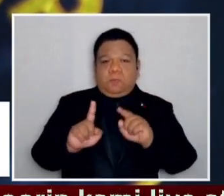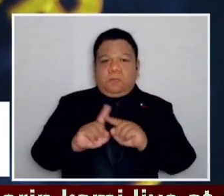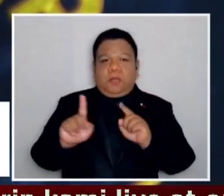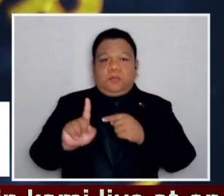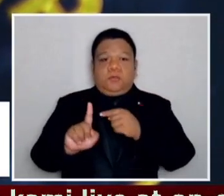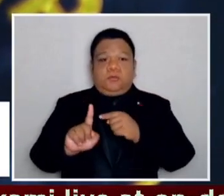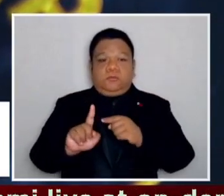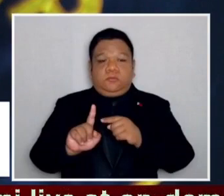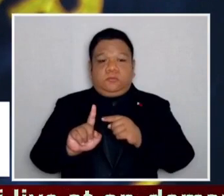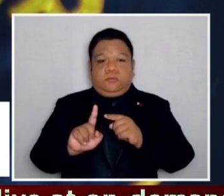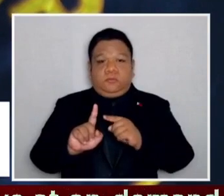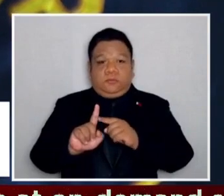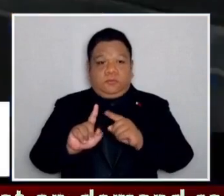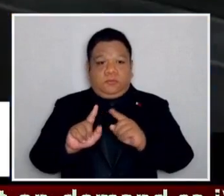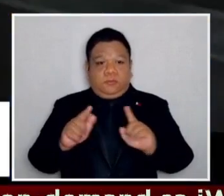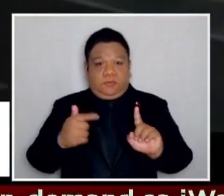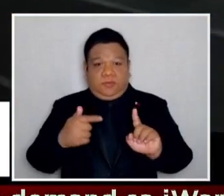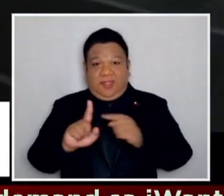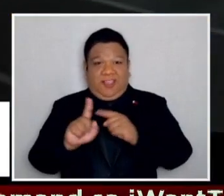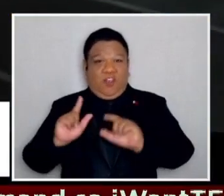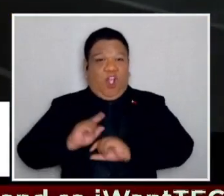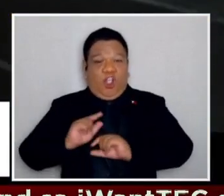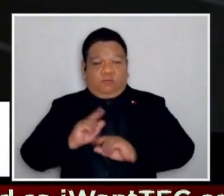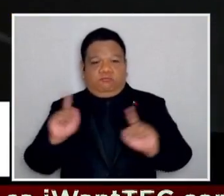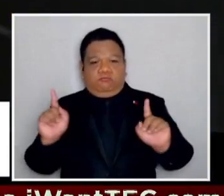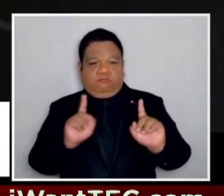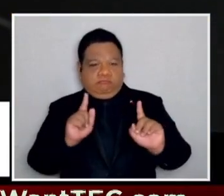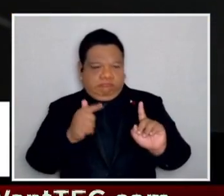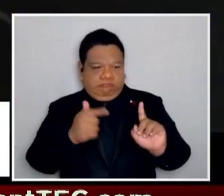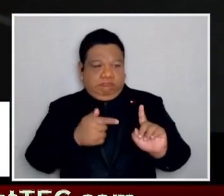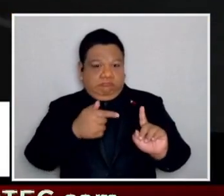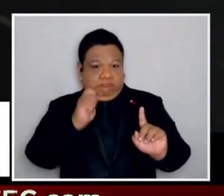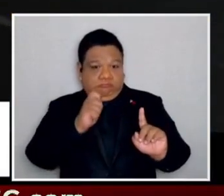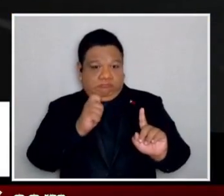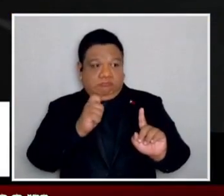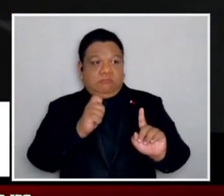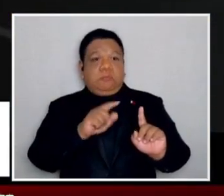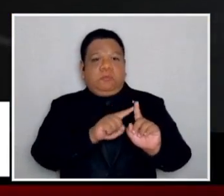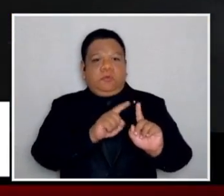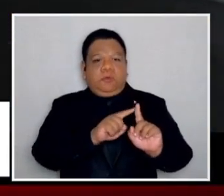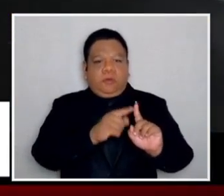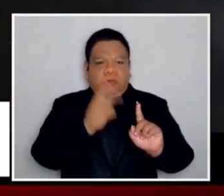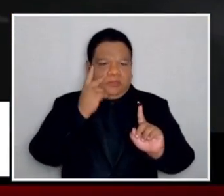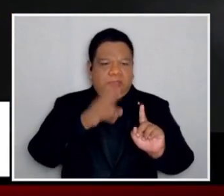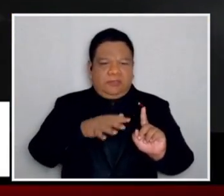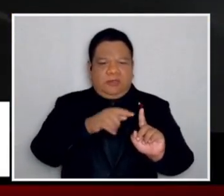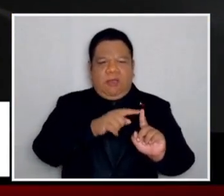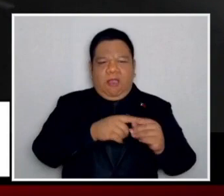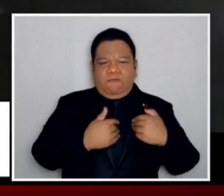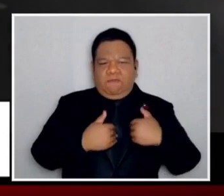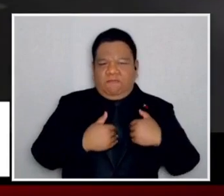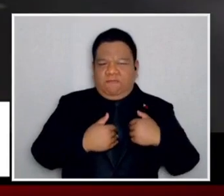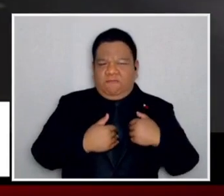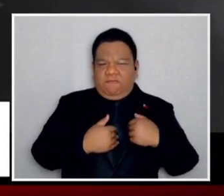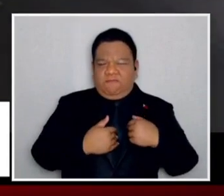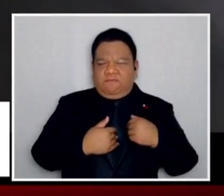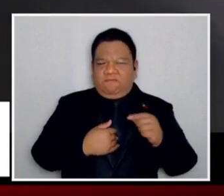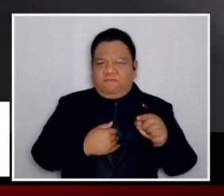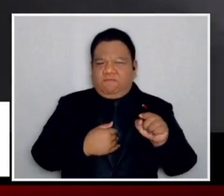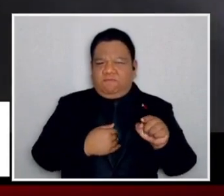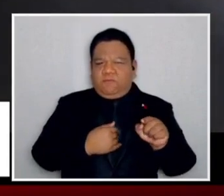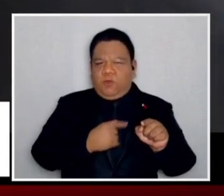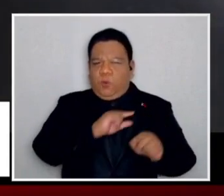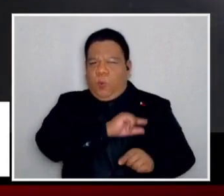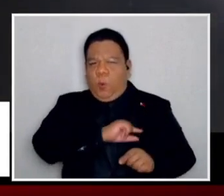yung hold upper, may dala rin nga siya na yung nakita kasi natin sa area is .45 na caliber na isang bala